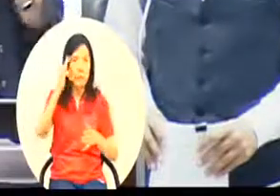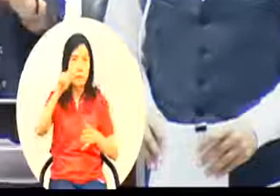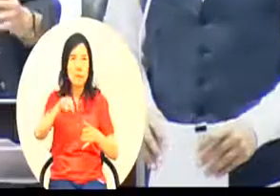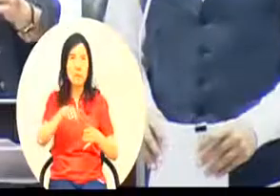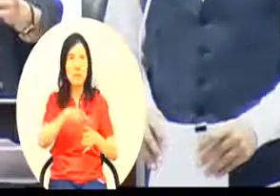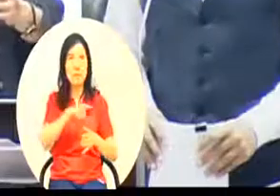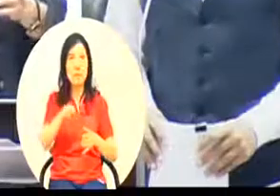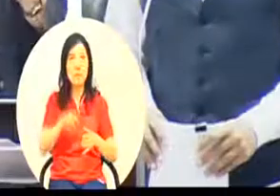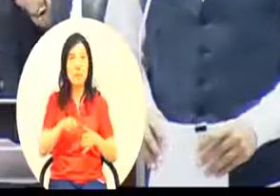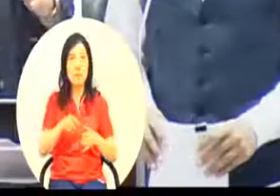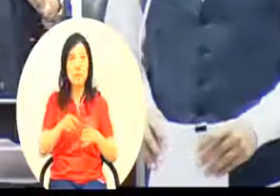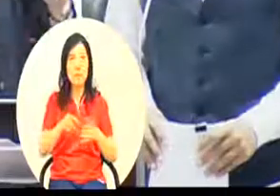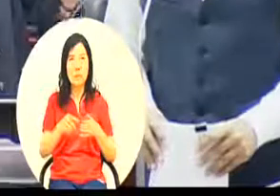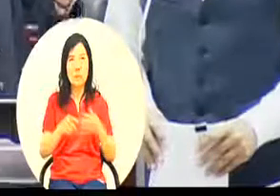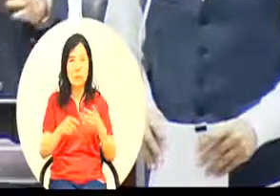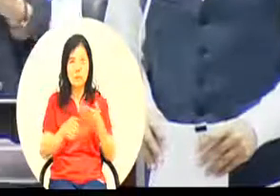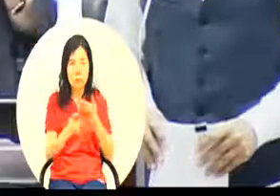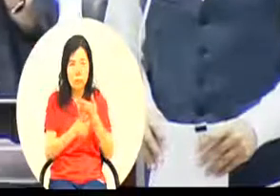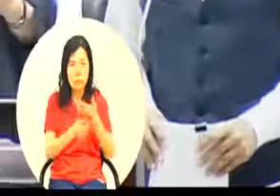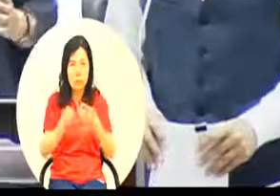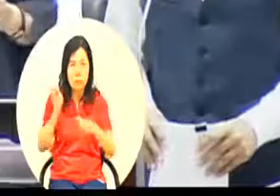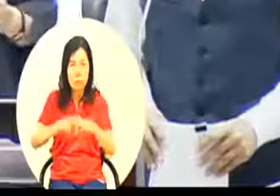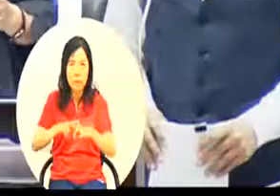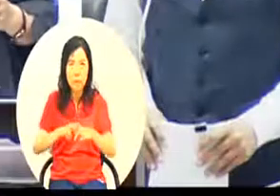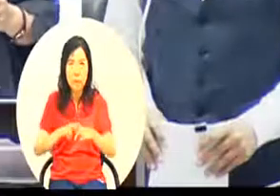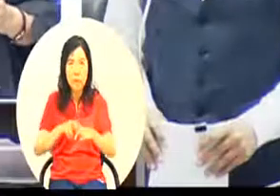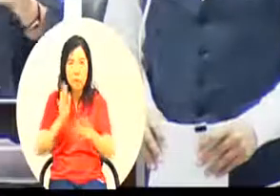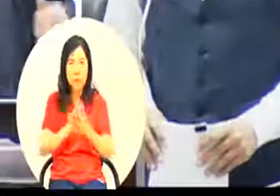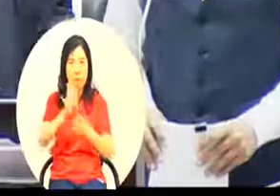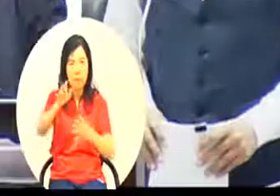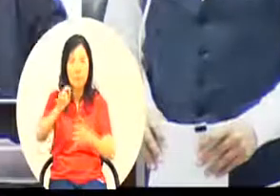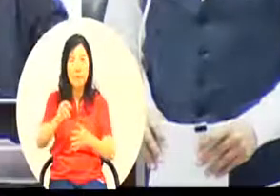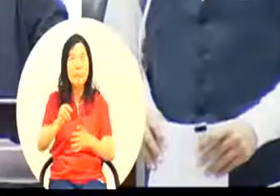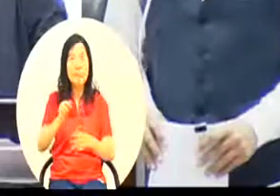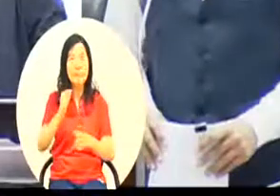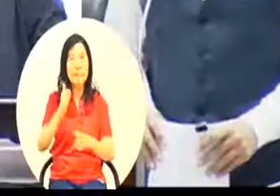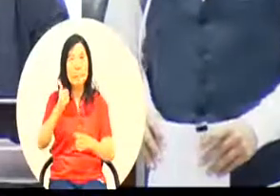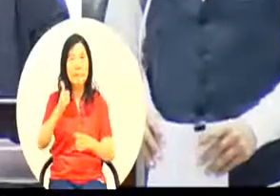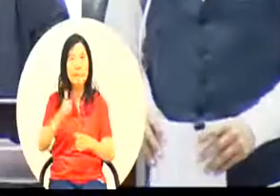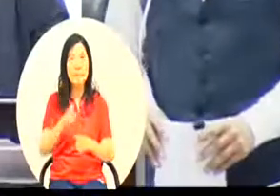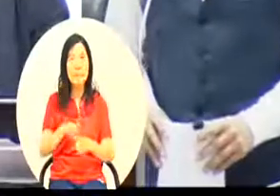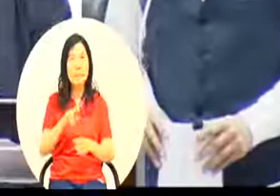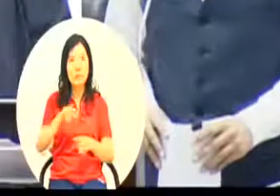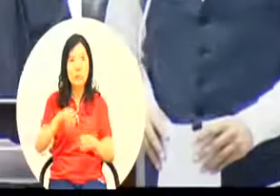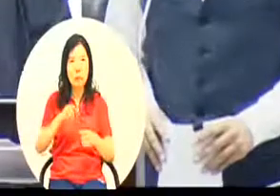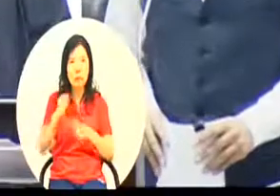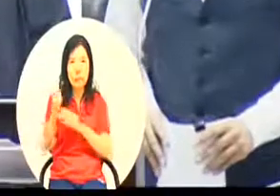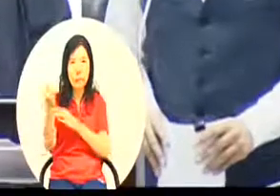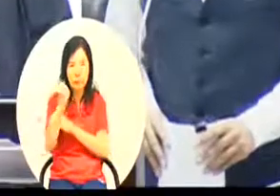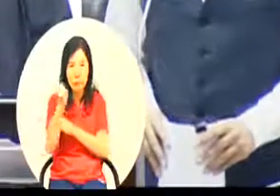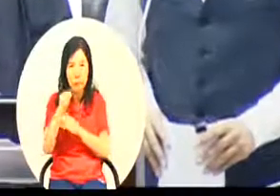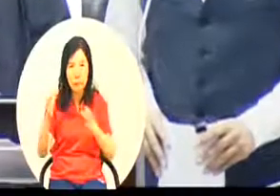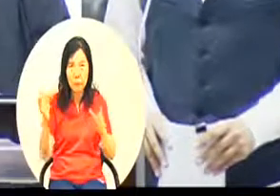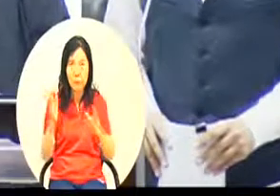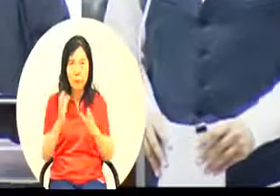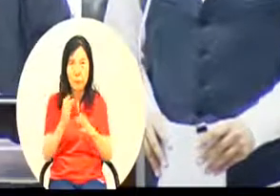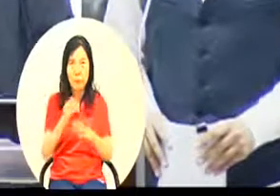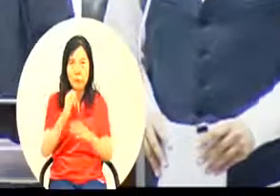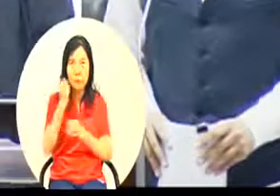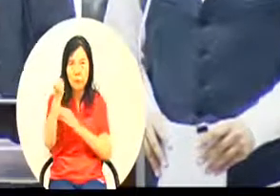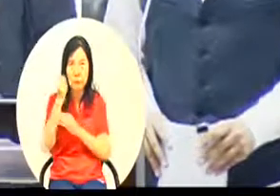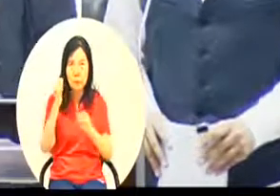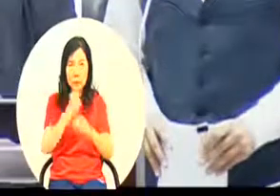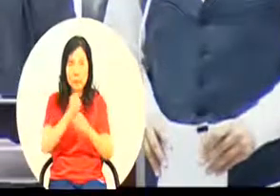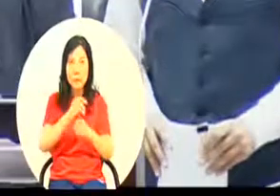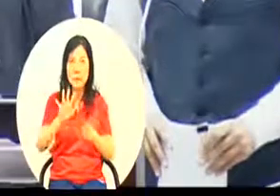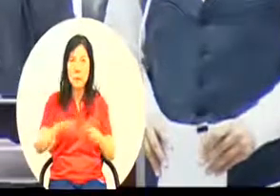其实戒毒很多未来还是很有希望等等啊，这个部分我们都会努力来做啊，所以我们看